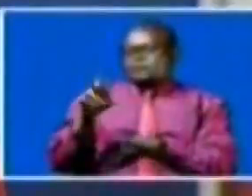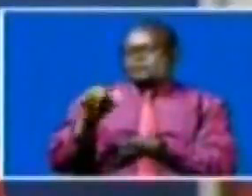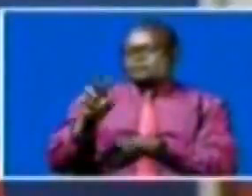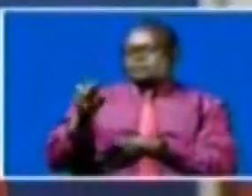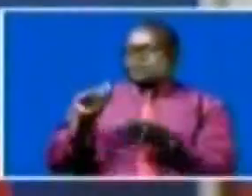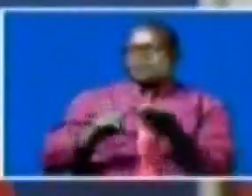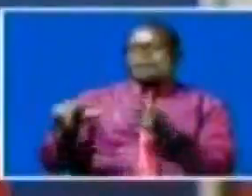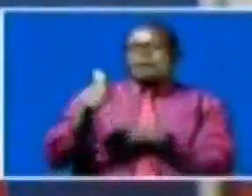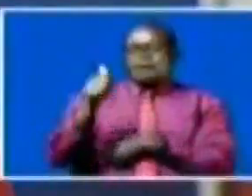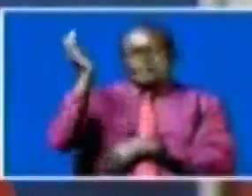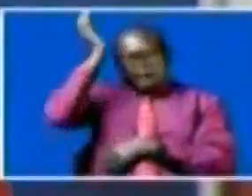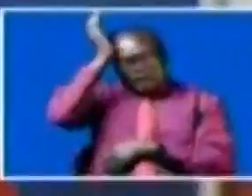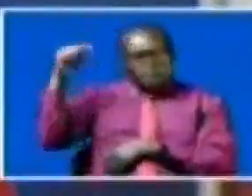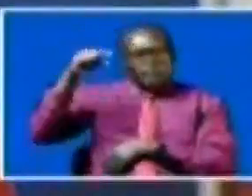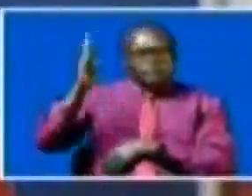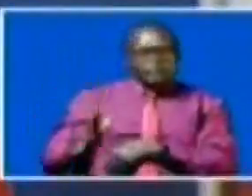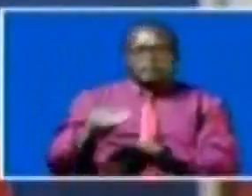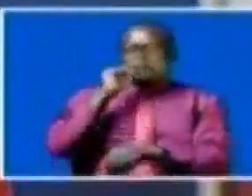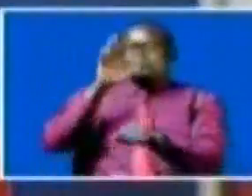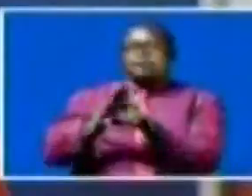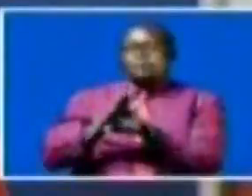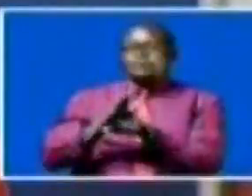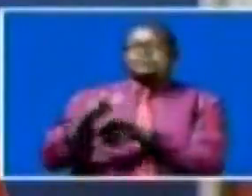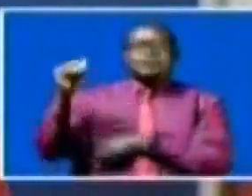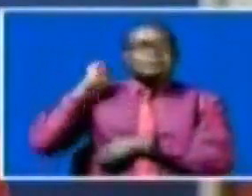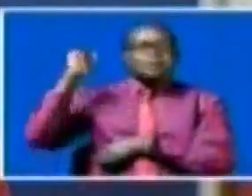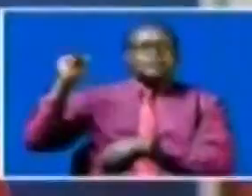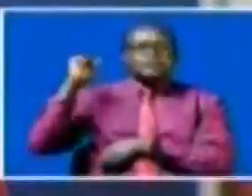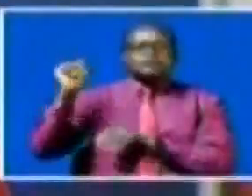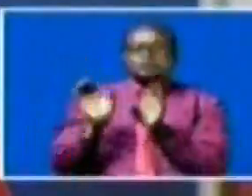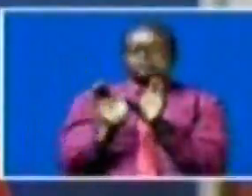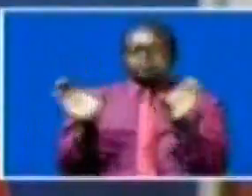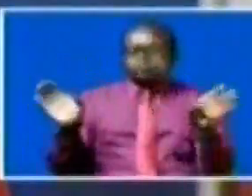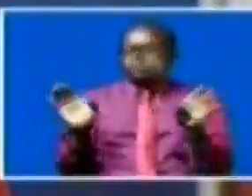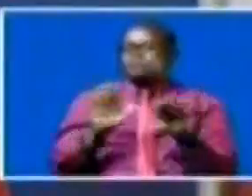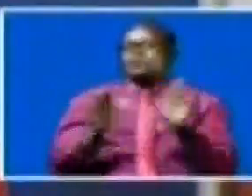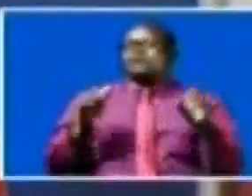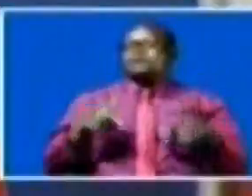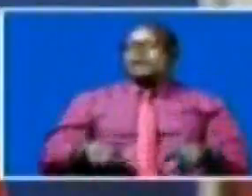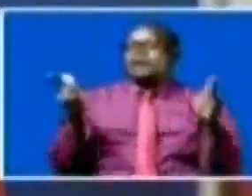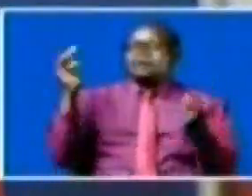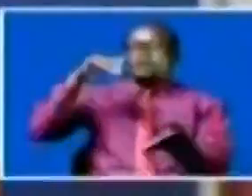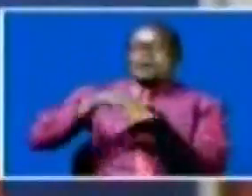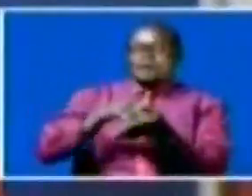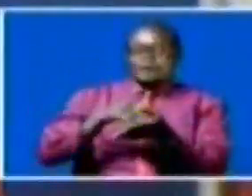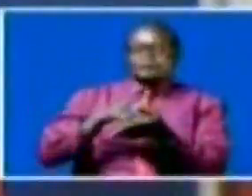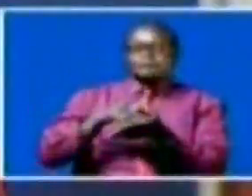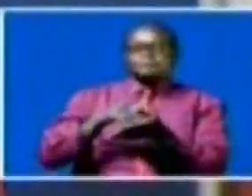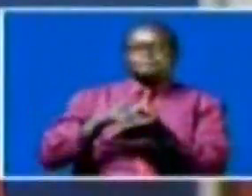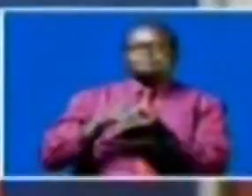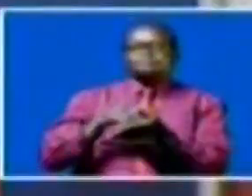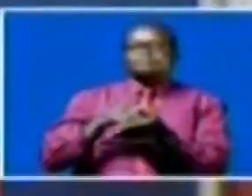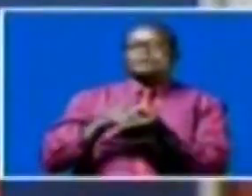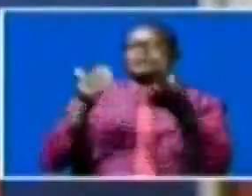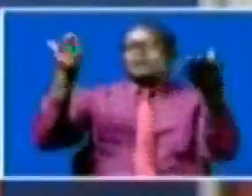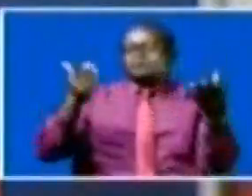Gishu Jackson Mandago wameapa kwamba siasa za mgawanyiko kamwe hazitaruhusiwa tena kuwatenganisha wakazi wa